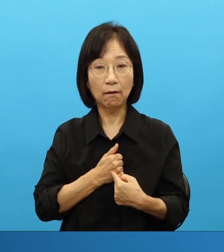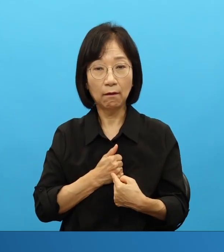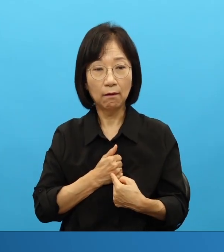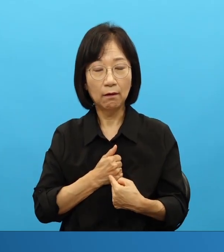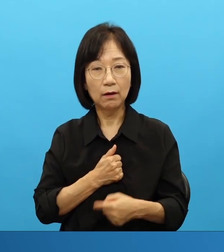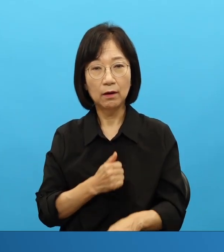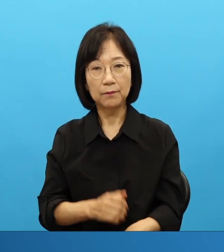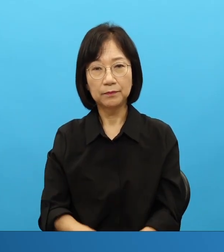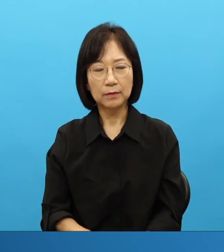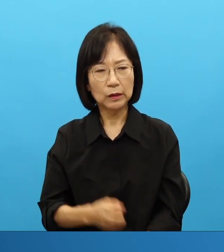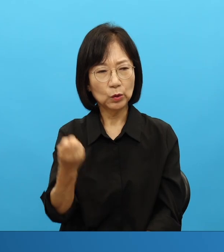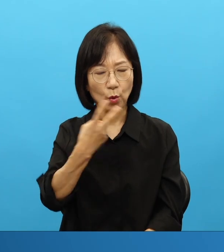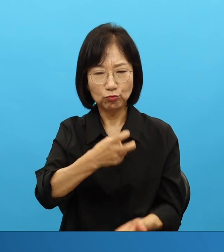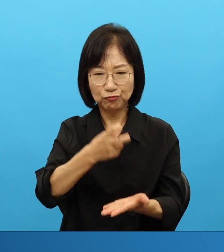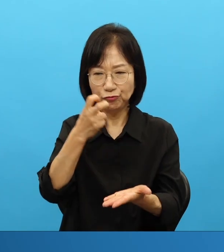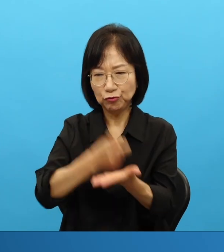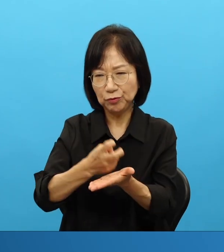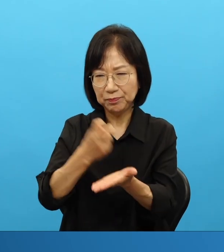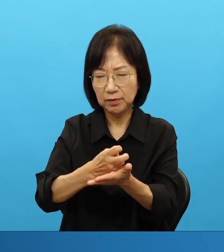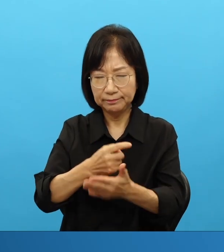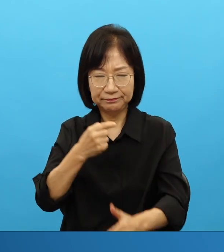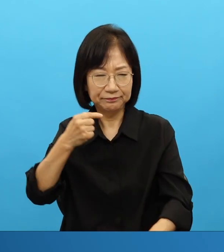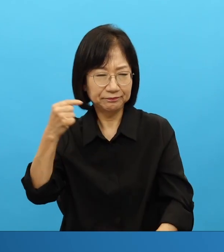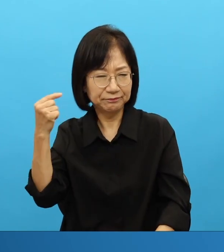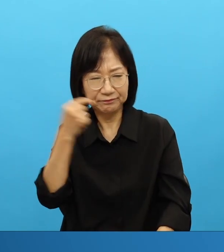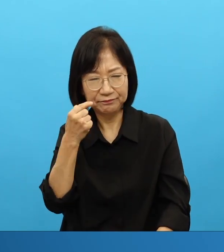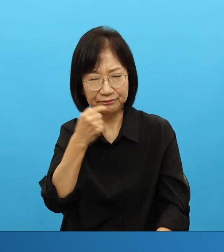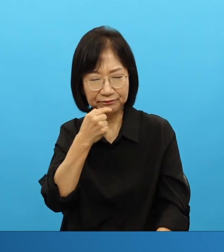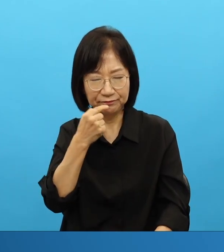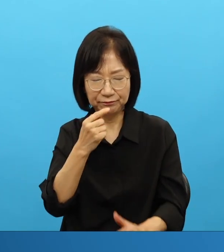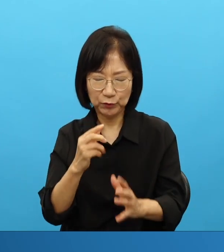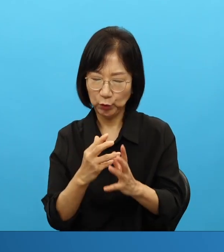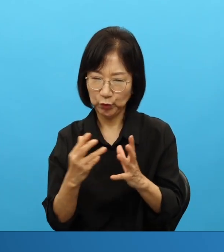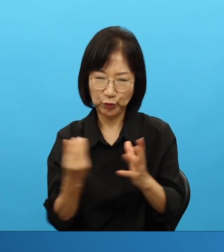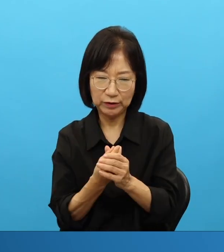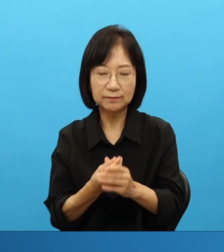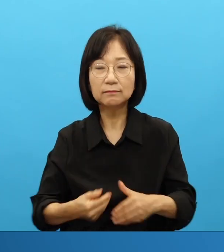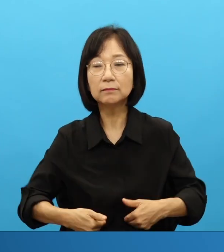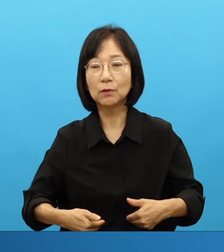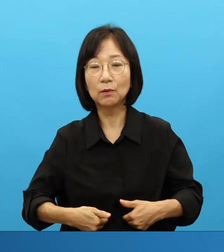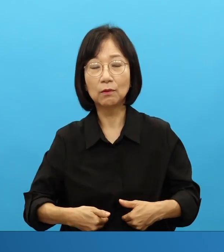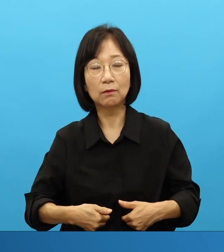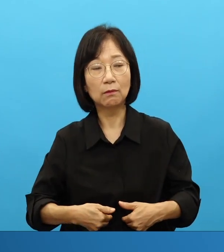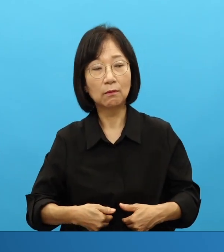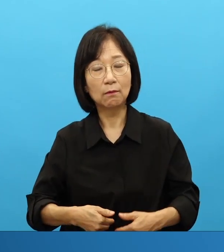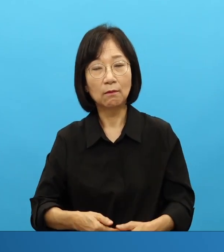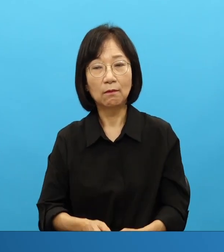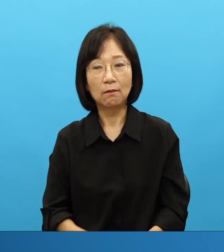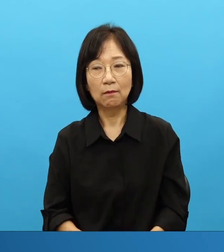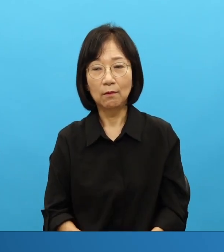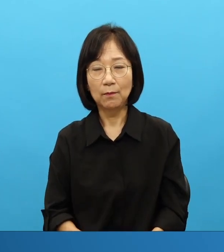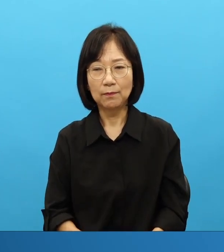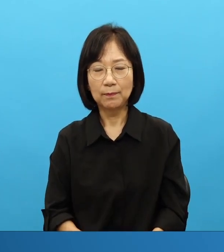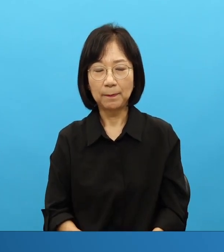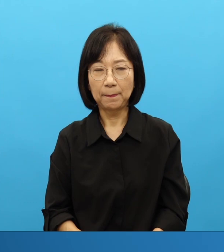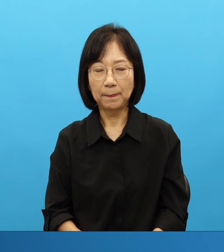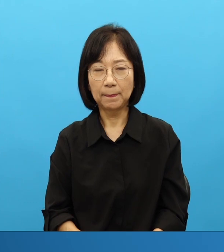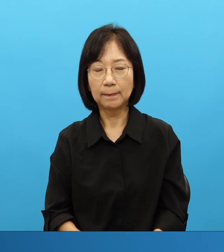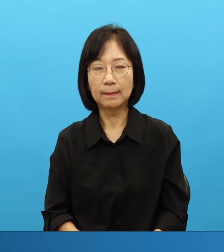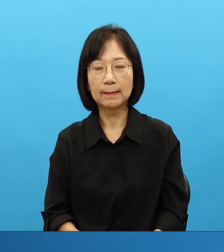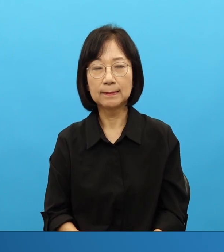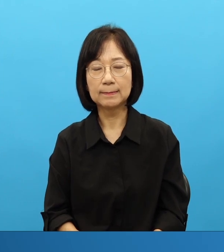율법을 다 지켜야 돼. We need to keep and uphold all the law, they 지금 said. 지키도 못하면서 다 지켜야 돼. Even though they have no capacity to do so, they thought we